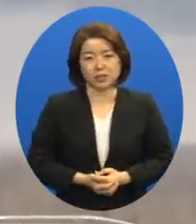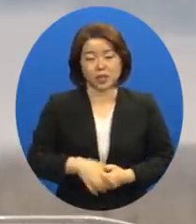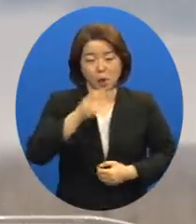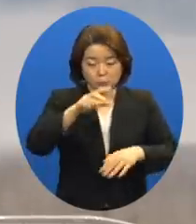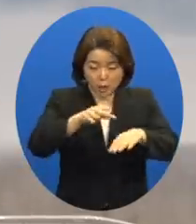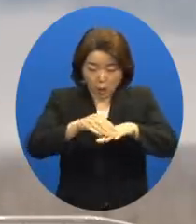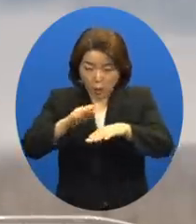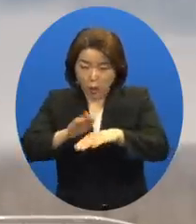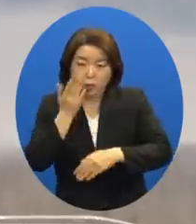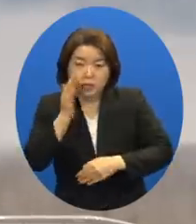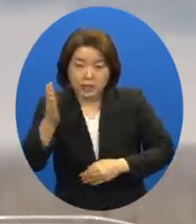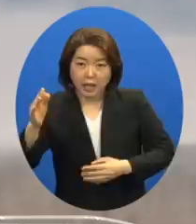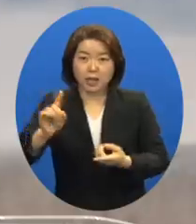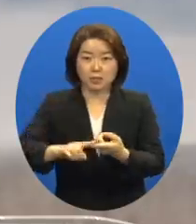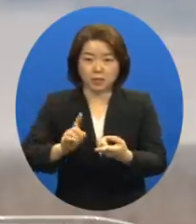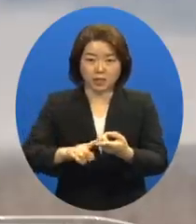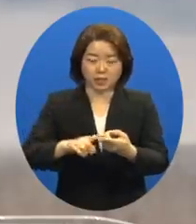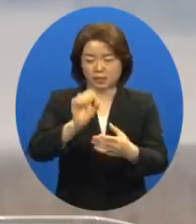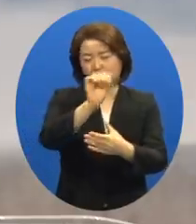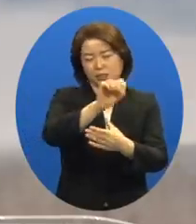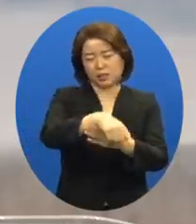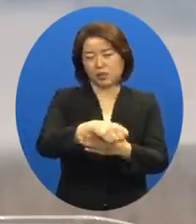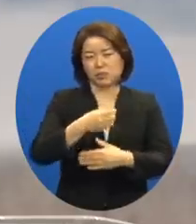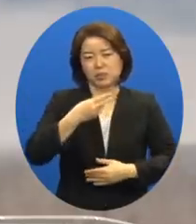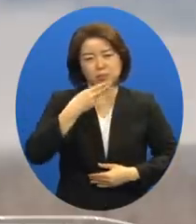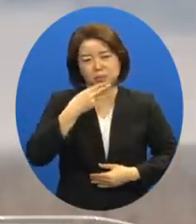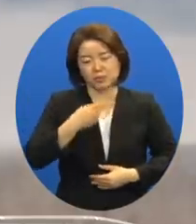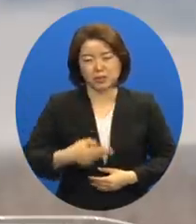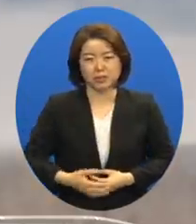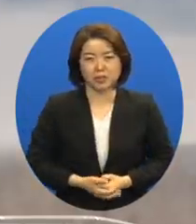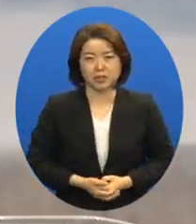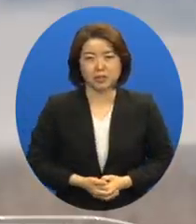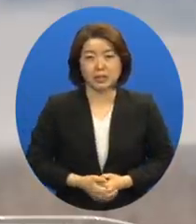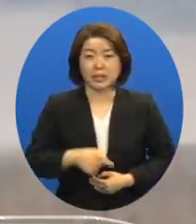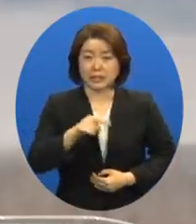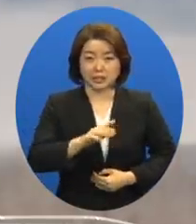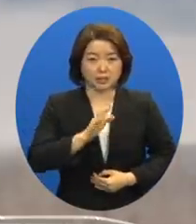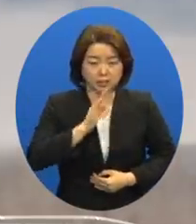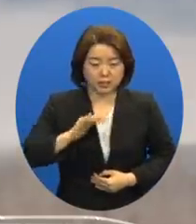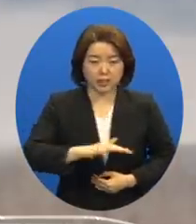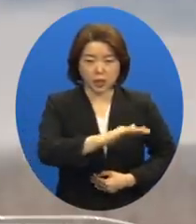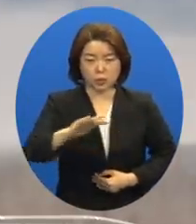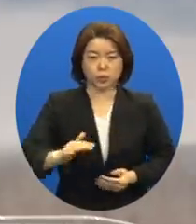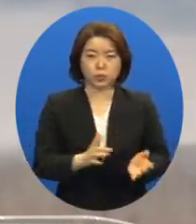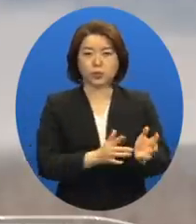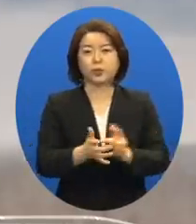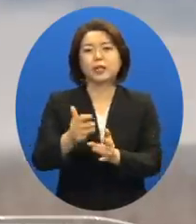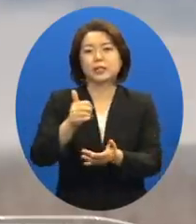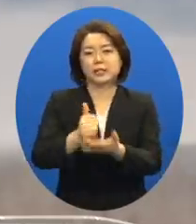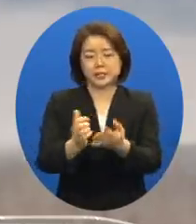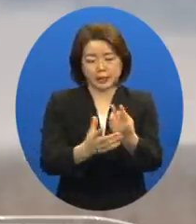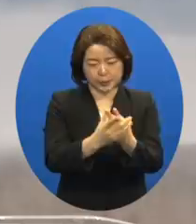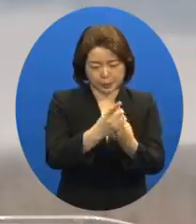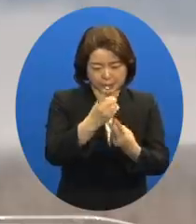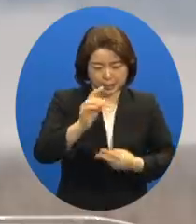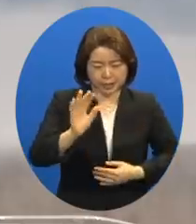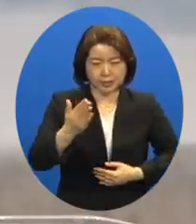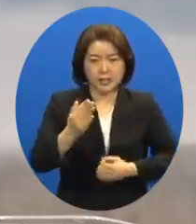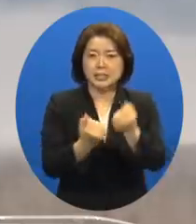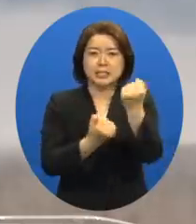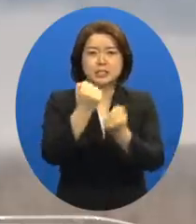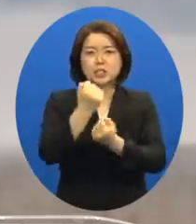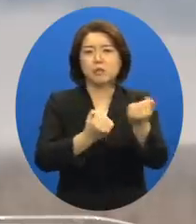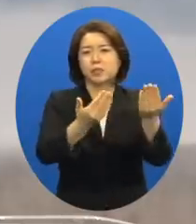낙엽인 상태로는 열매도 없습니다. 그것은 진짜 우리가 예수님과 하나 된 것을 설명해 주는